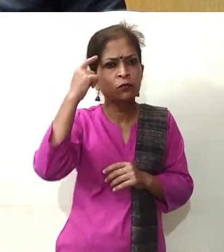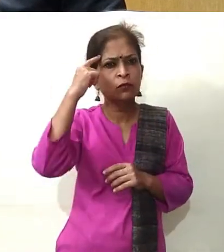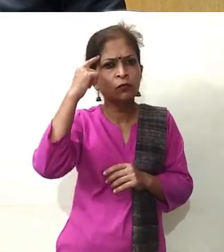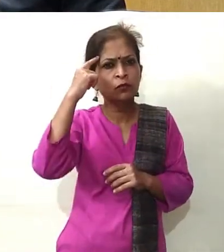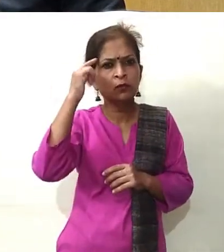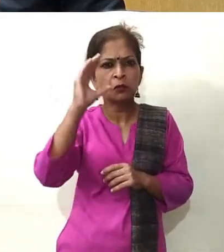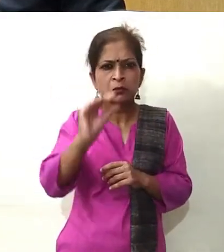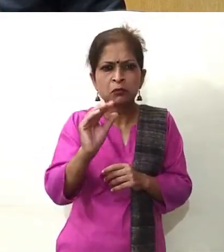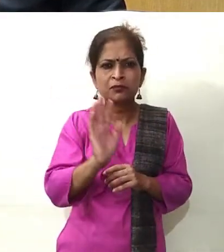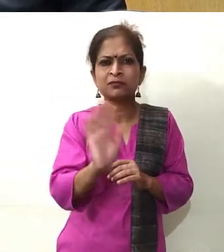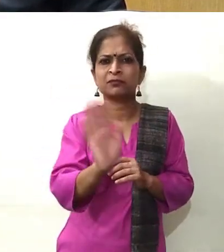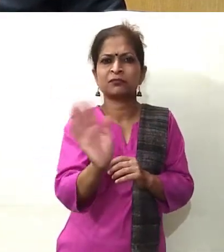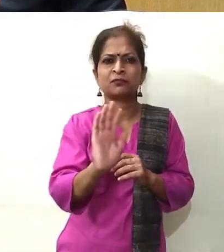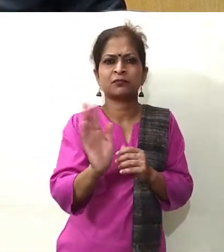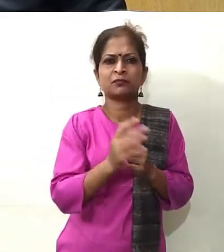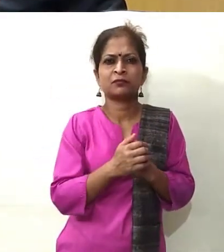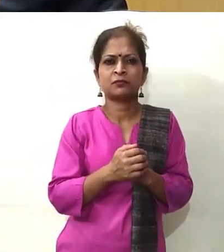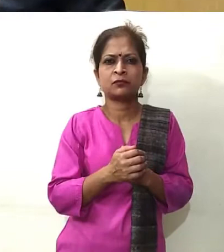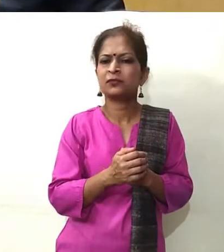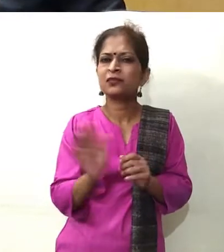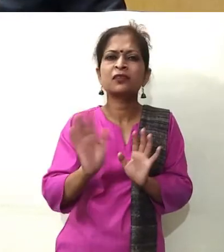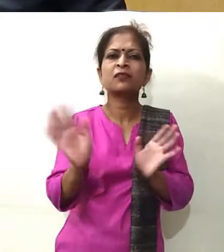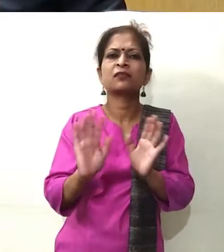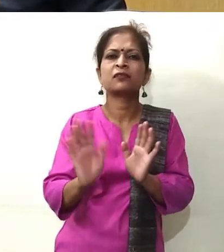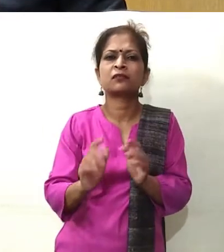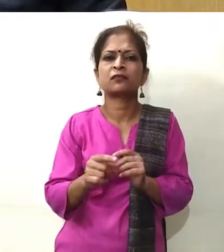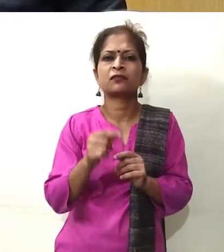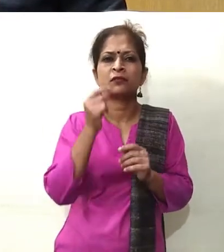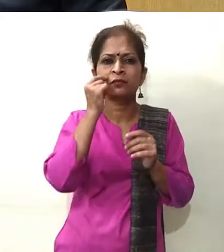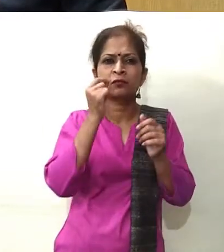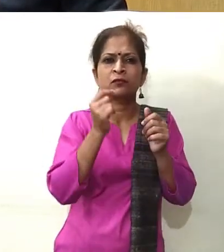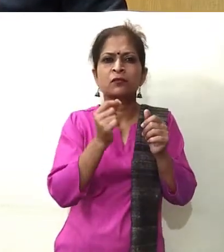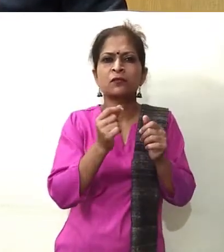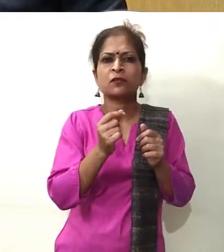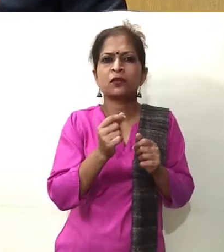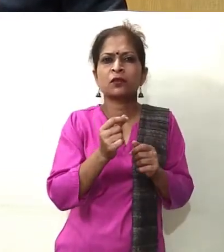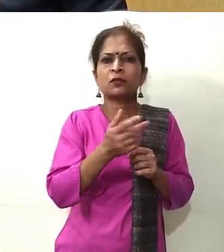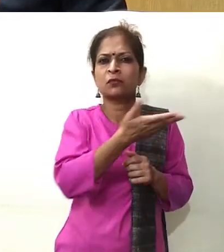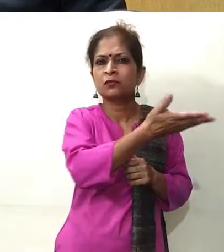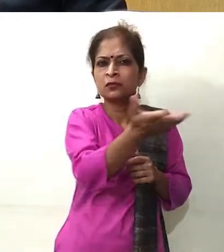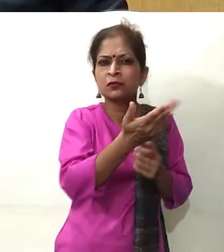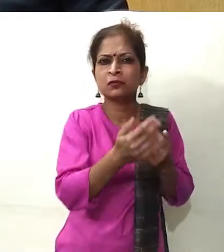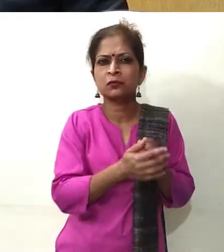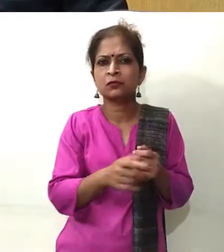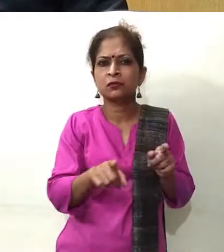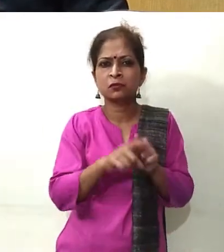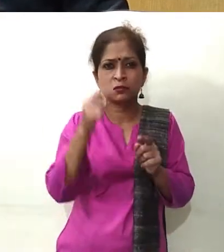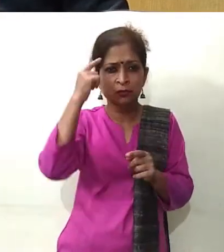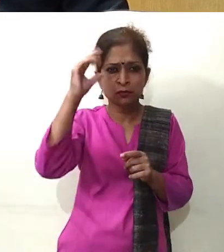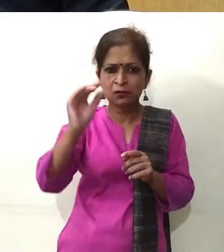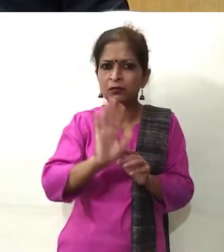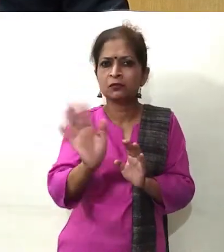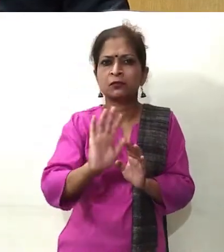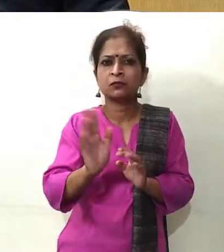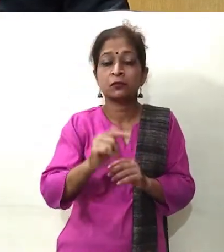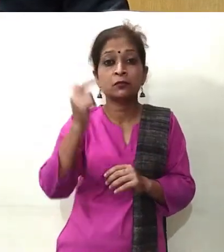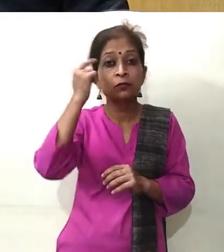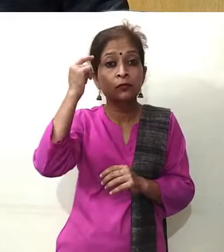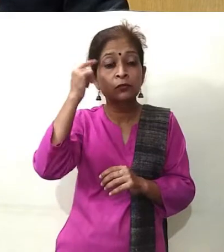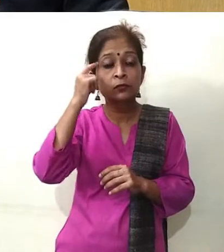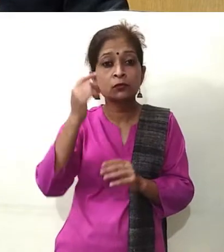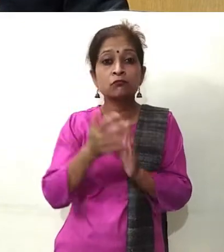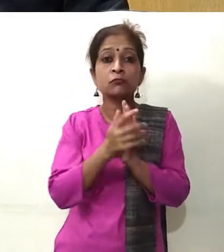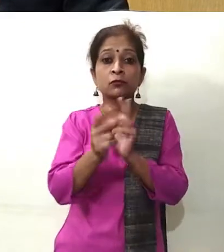कमी नहीं आई इसमें? बुद्धिमत्ता की तो कोई कमी थी भी नहीं इसमें जी। बुद्धिमत्ता की कोई कमी थी भी नहीं। बुद्धि तो खुद में एक अलग क्षमता